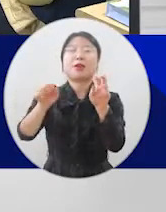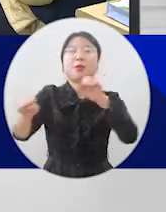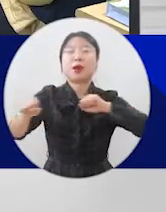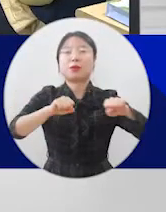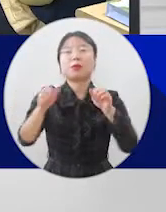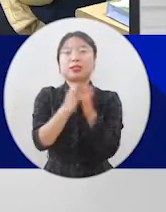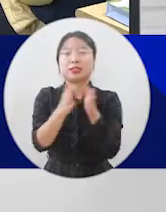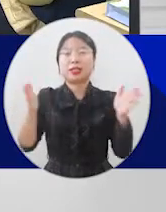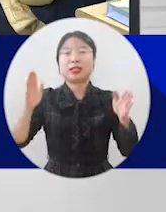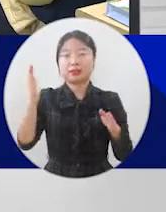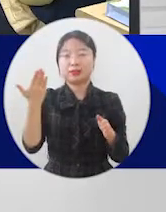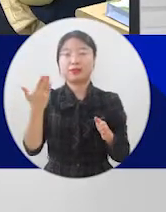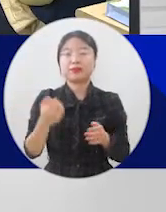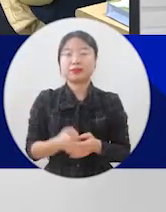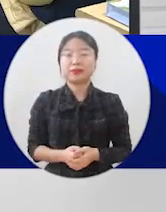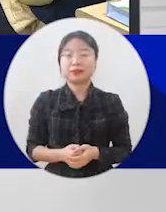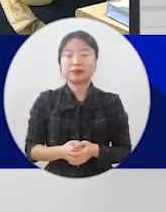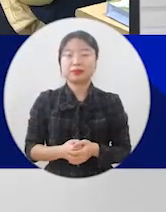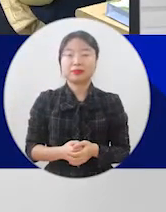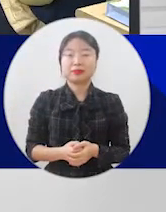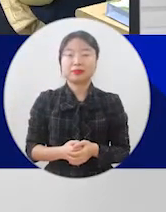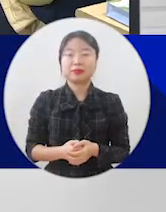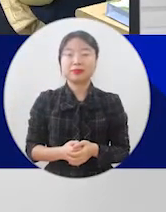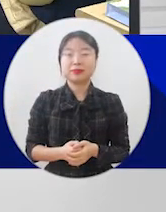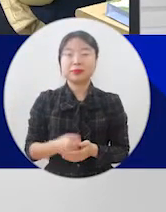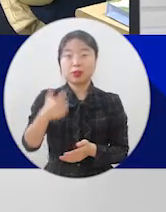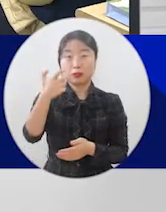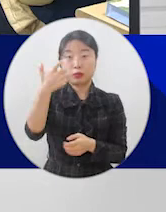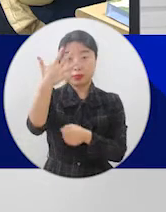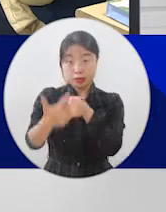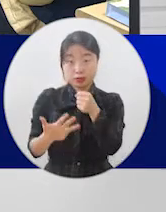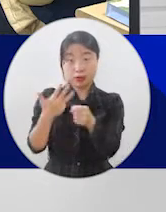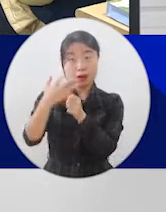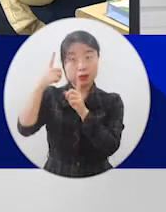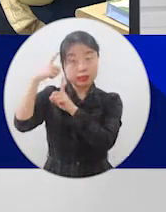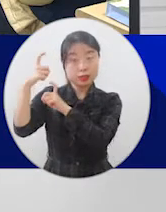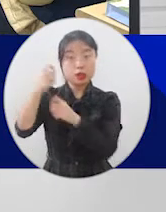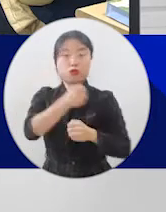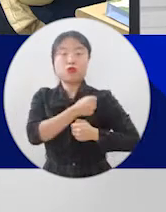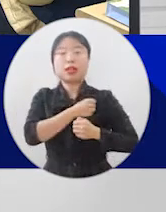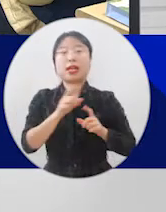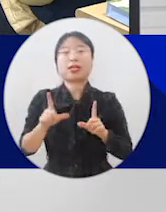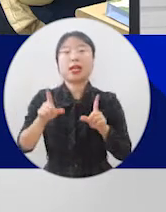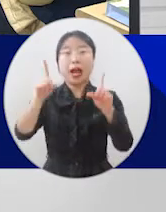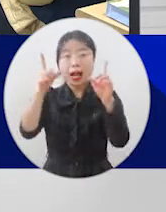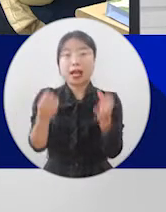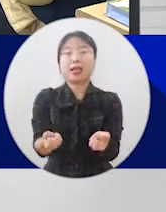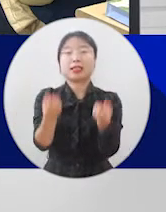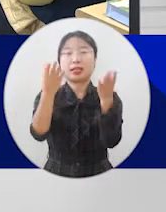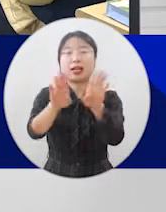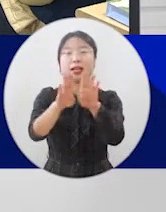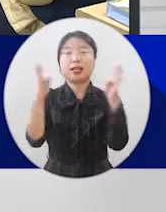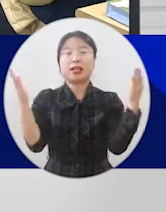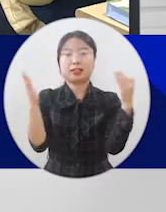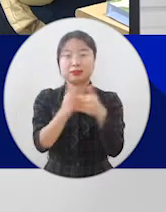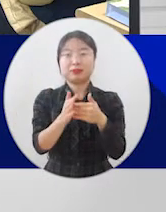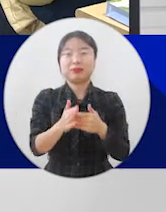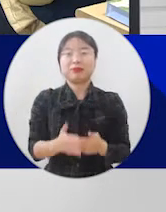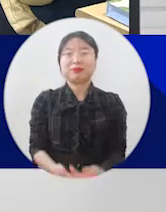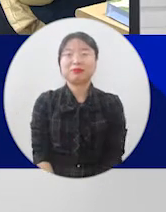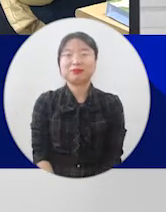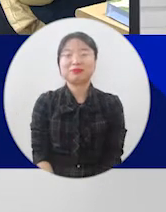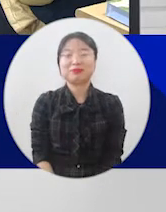의왕시가 제68주년 재향군인의 날을 기념하는 행사를 갖고 재향군인의 발전과 지역사회 봉사활동에